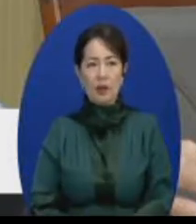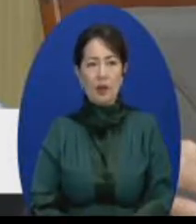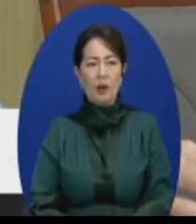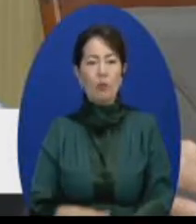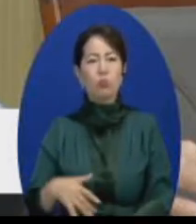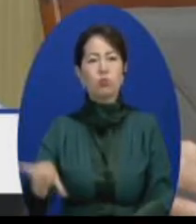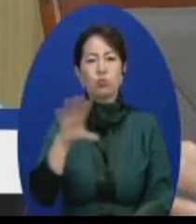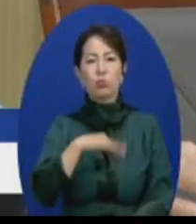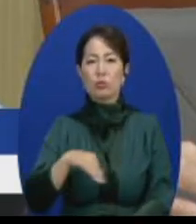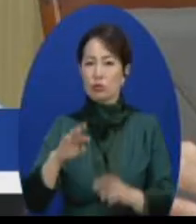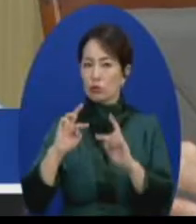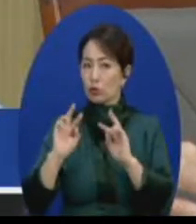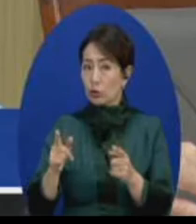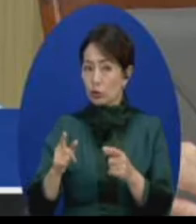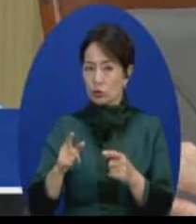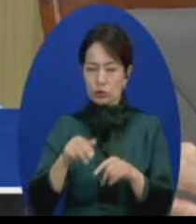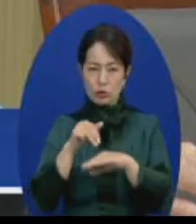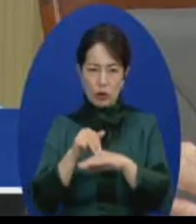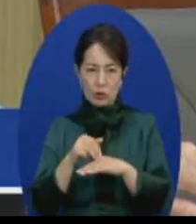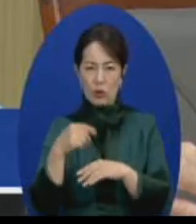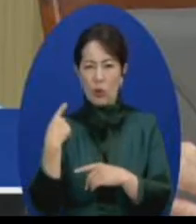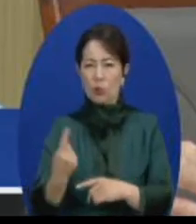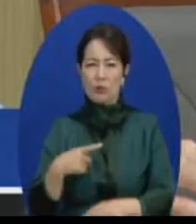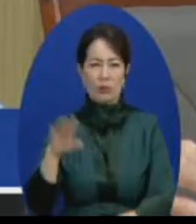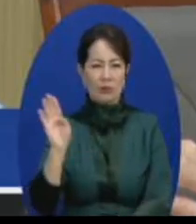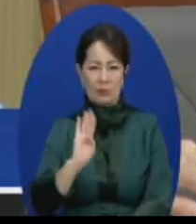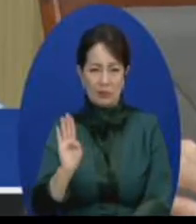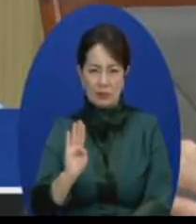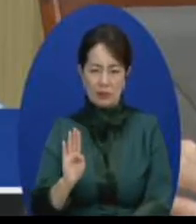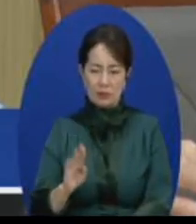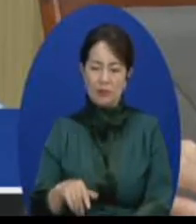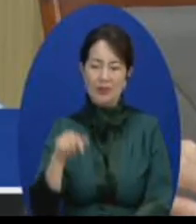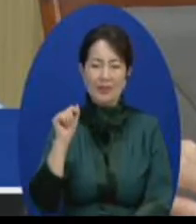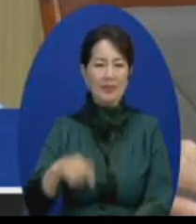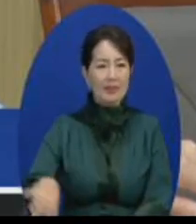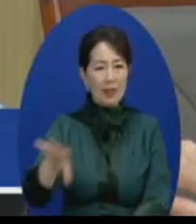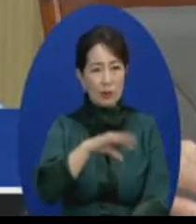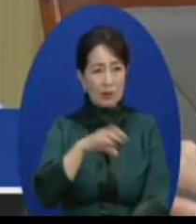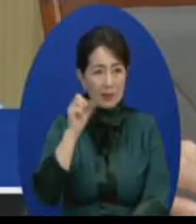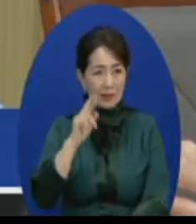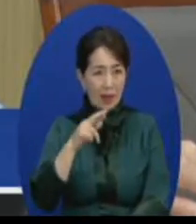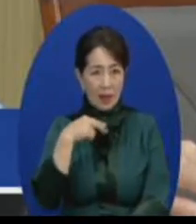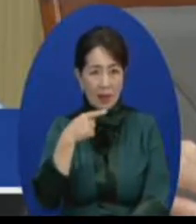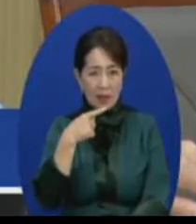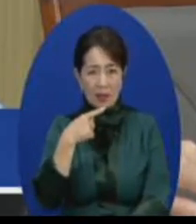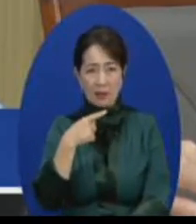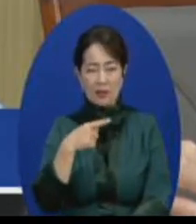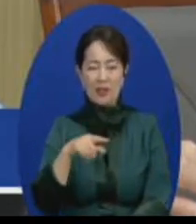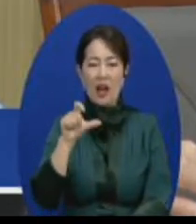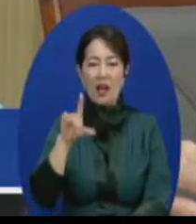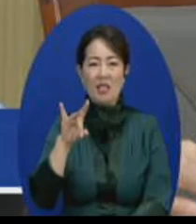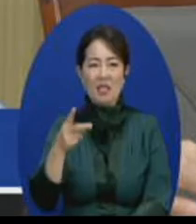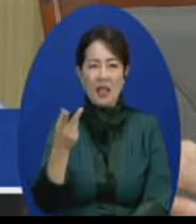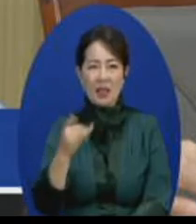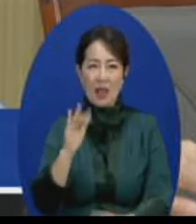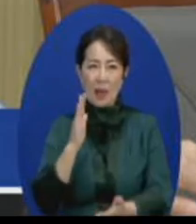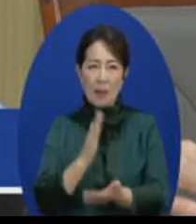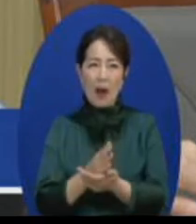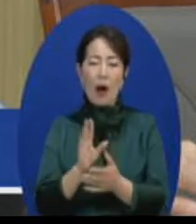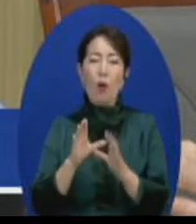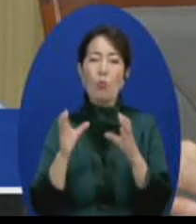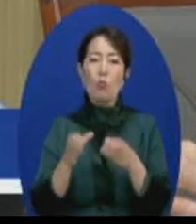өөрчлөлт тогтолцоо өөрчлөлтийн үсээх бүгээр та бүхэн маань энэ саяны тэр эрсдэлтэй байгаа